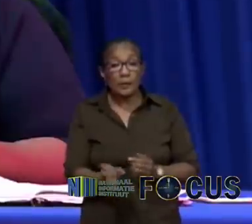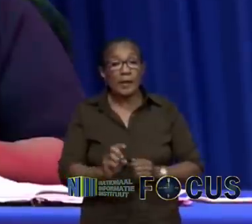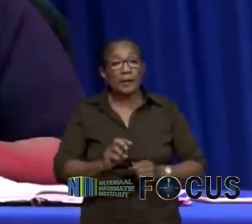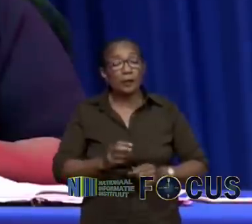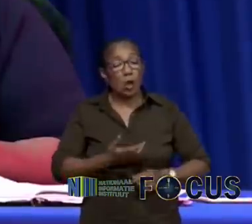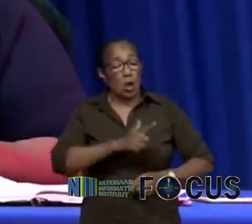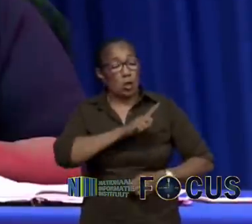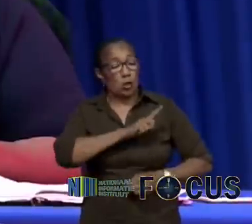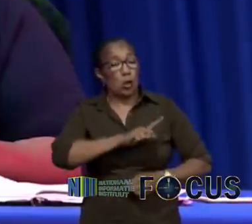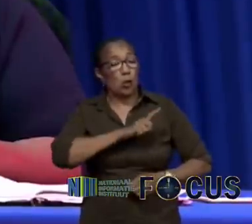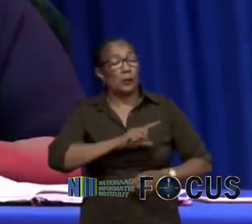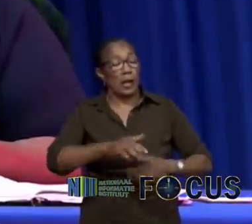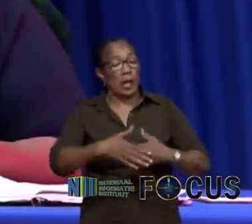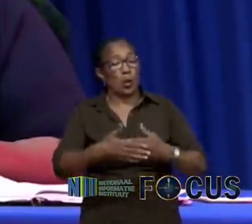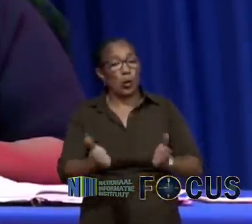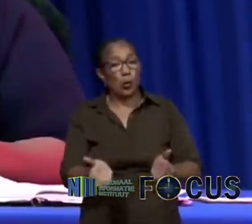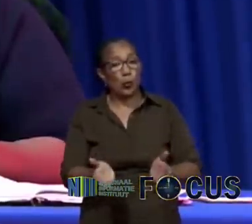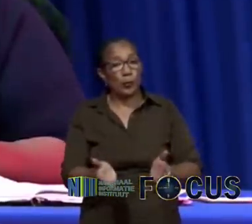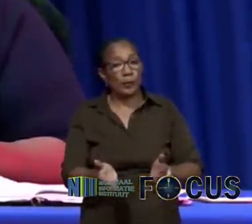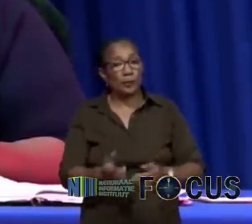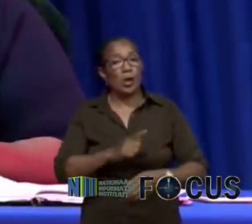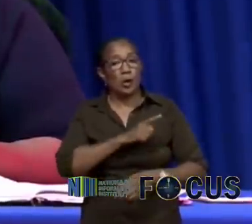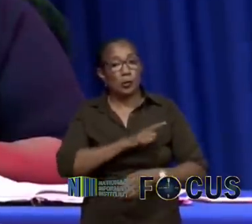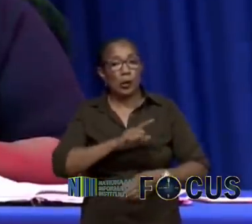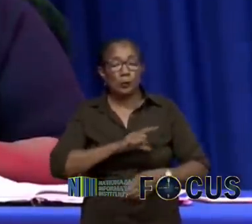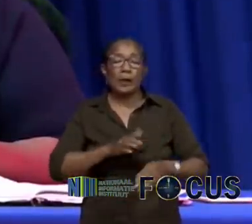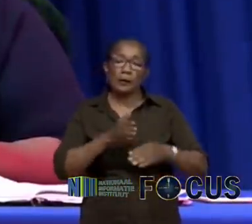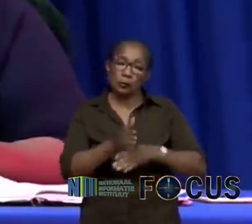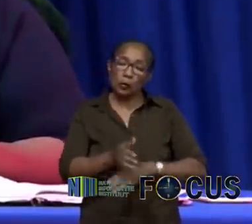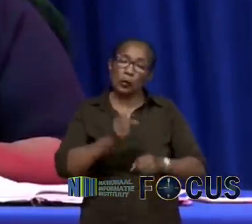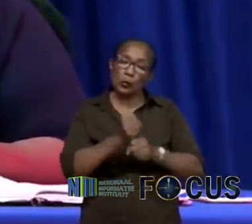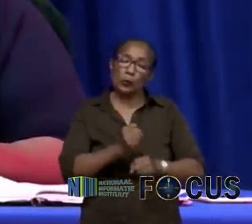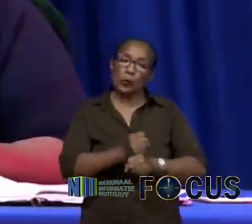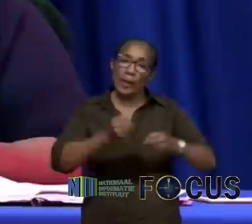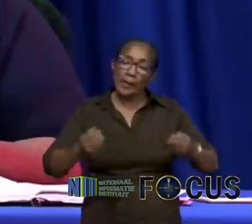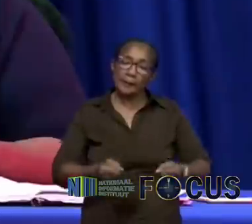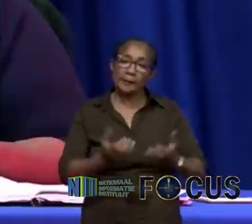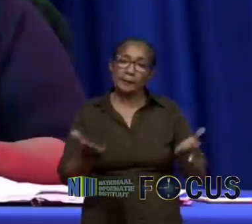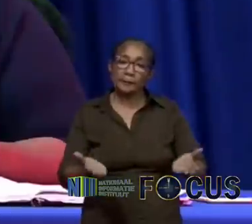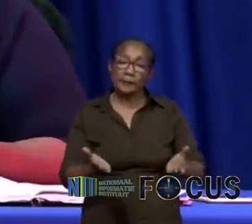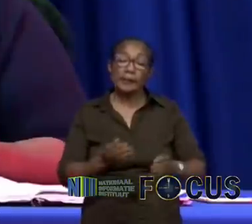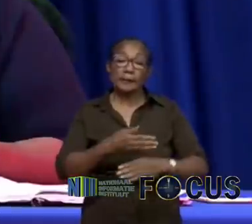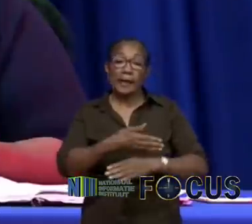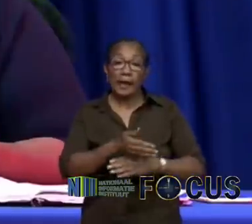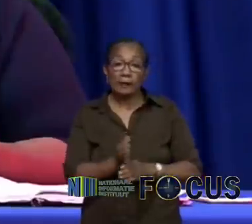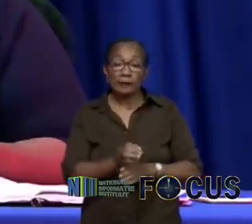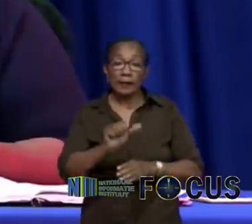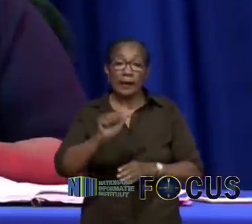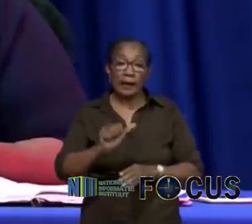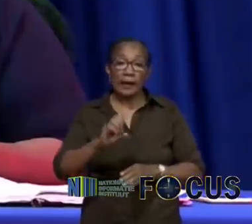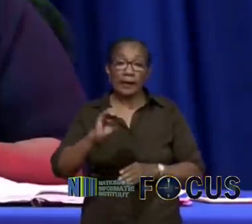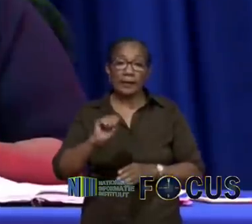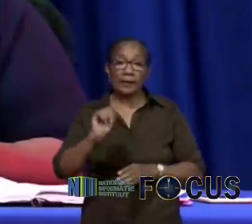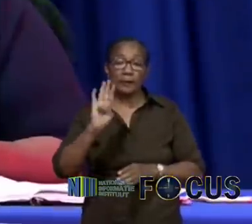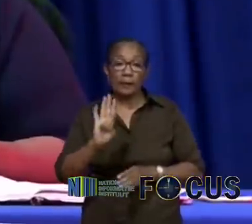dus normaal open zijn, normaal hun activiteiten uitvoeren. De afdeling AEB,